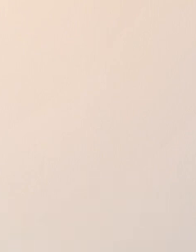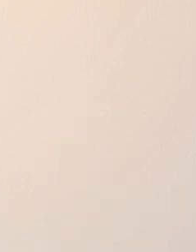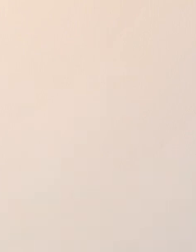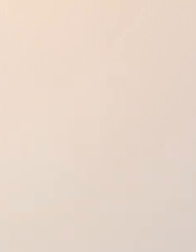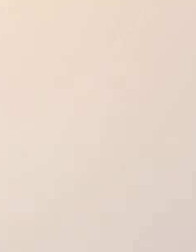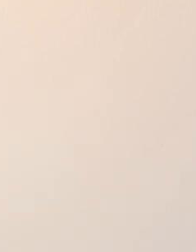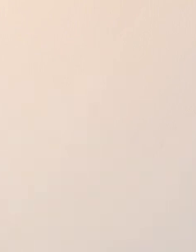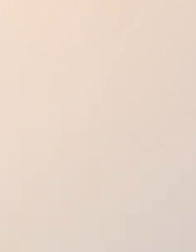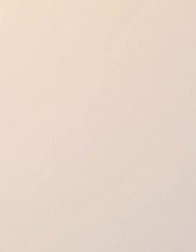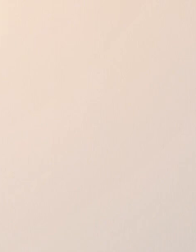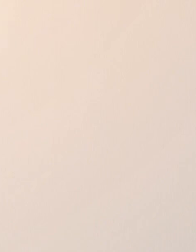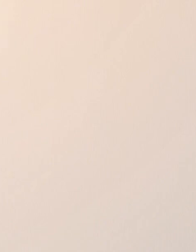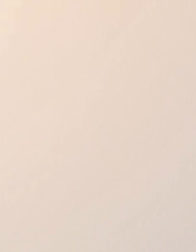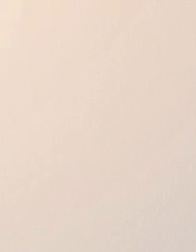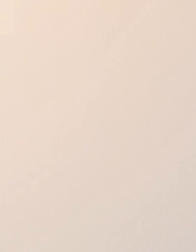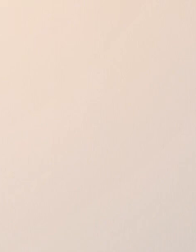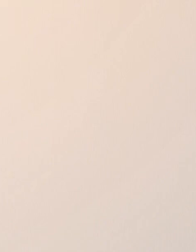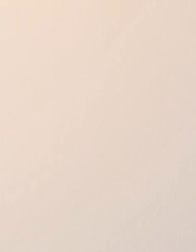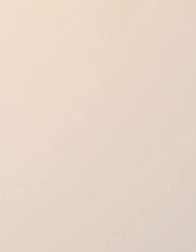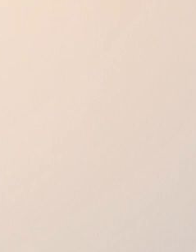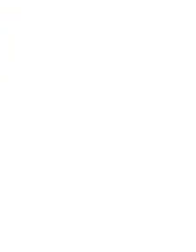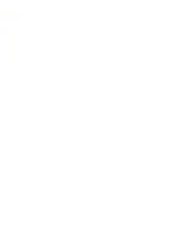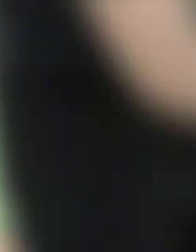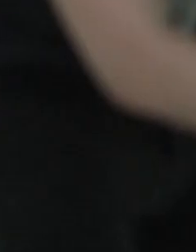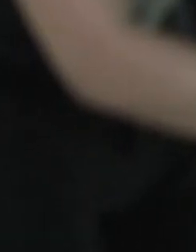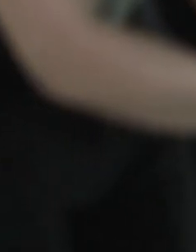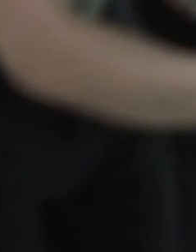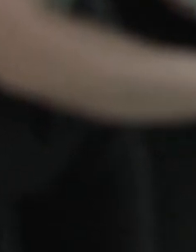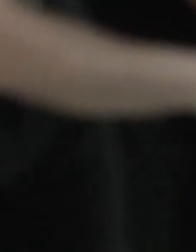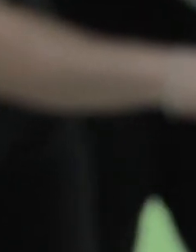ครื่องรับโทรทัศน์ในระบบดิจิตอล